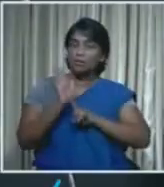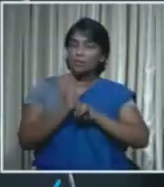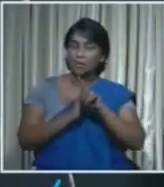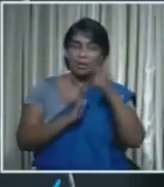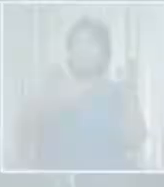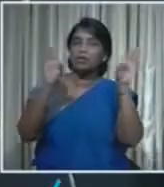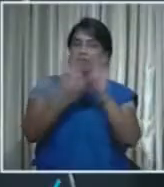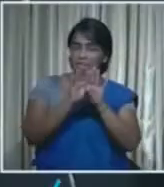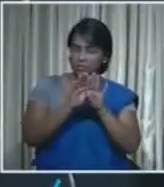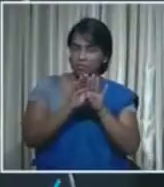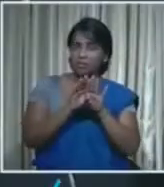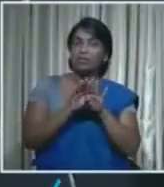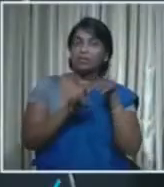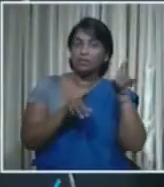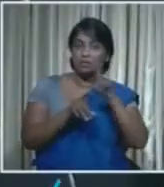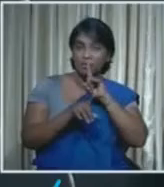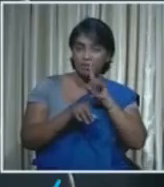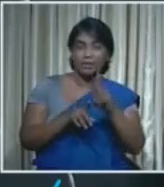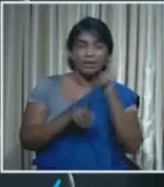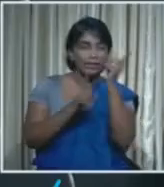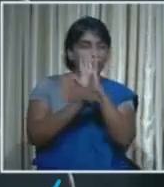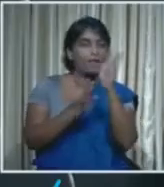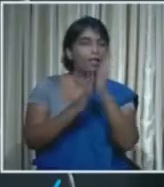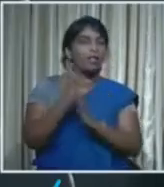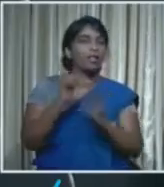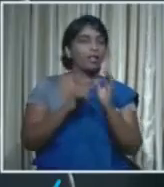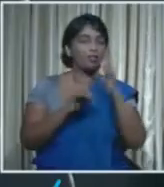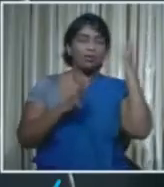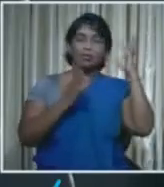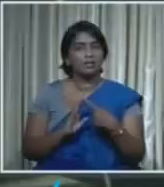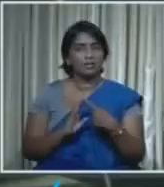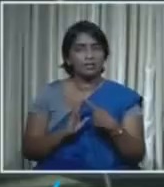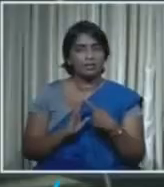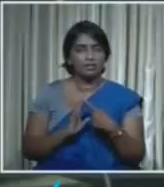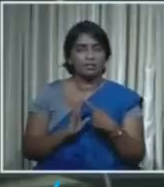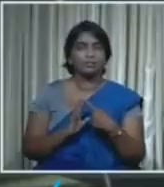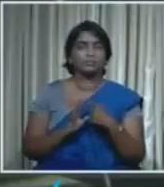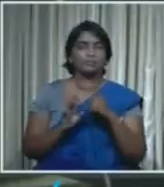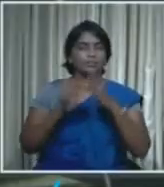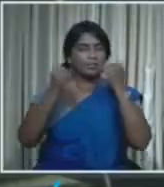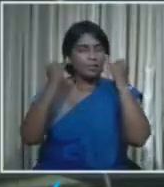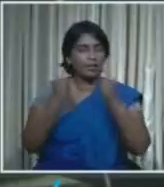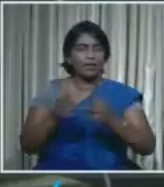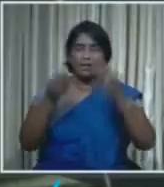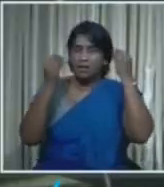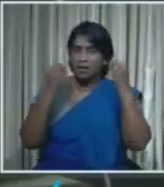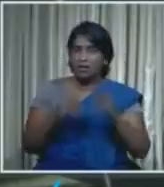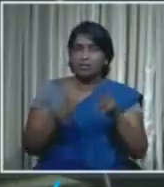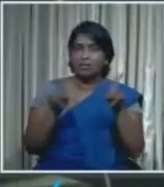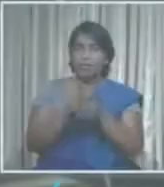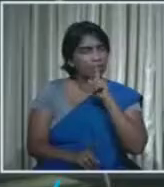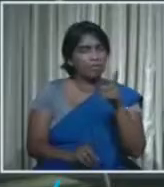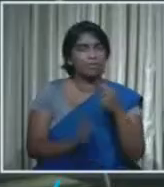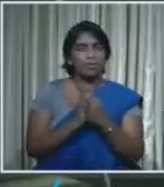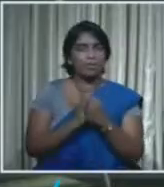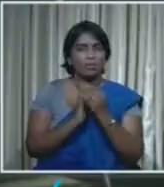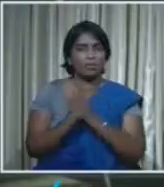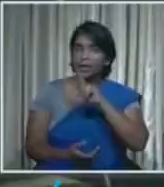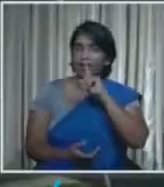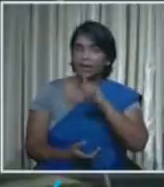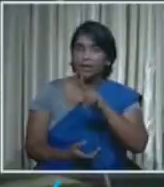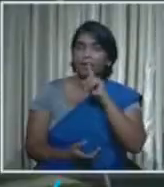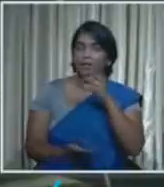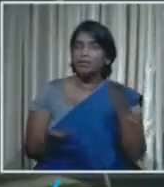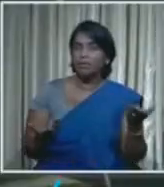පහදුව වහලා දාලා එහෙම කියපු එකම ඇමති ලෙස ලෝක වාර්තාවකුත් මෙතුමා තියන. අසාර්ථක අසමත්භාවයේ වහගන්න බොරු කියන්න බගරු. ගමන්